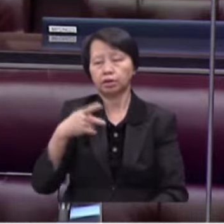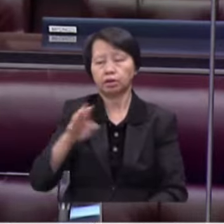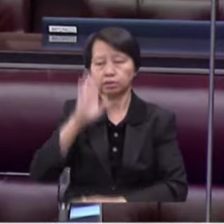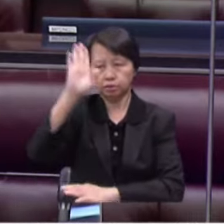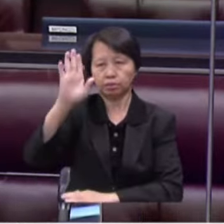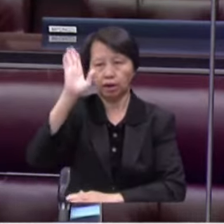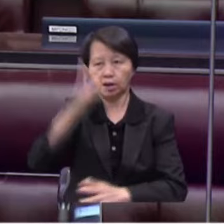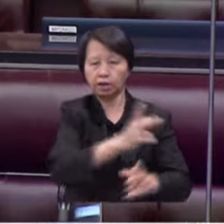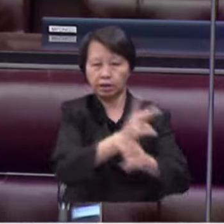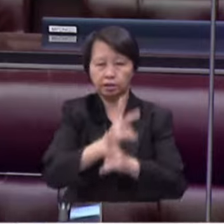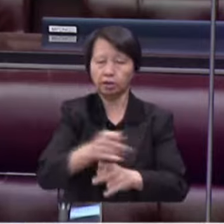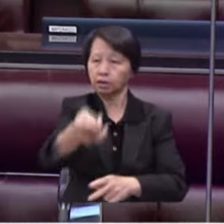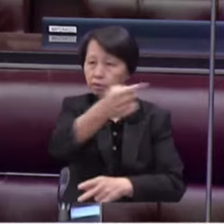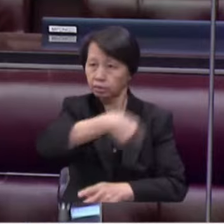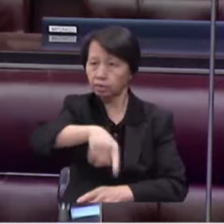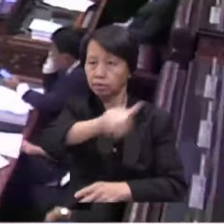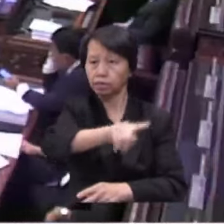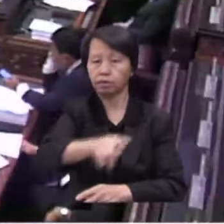Jaga semua ini jawabannya